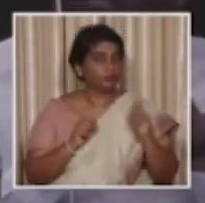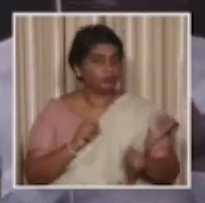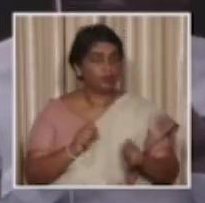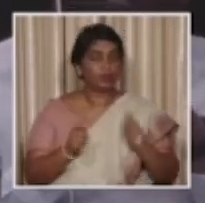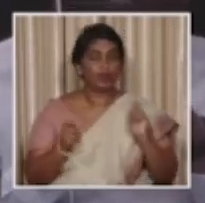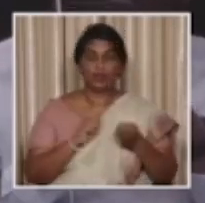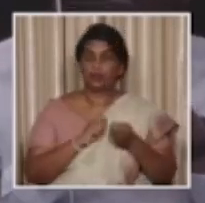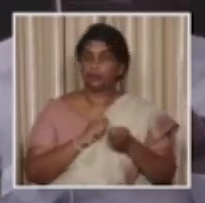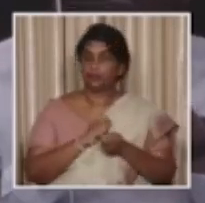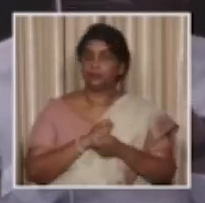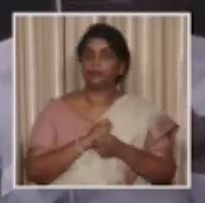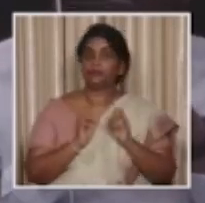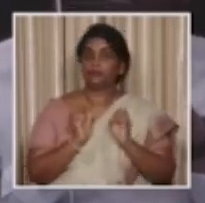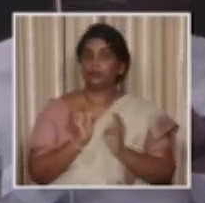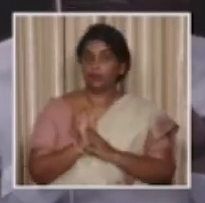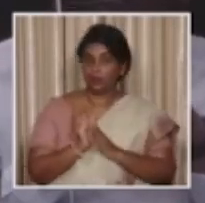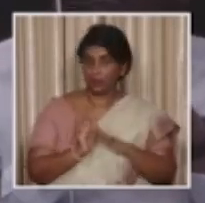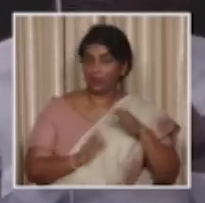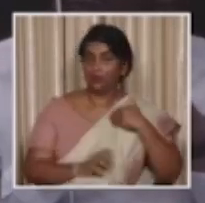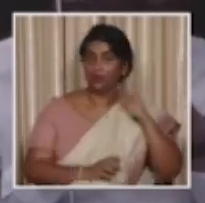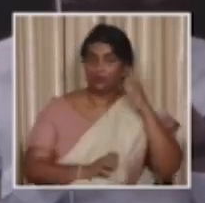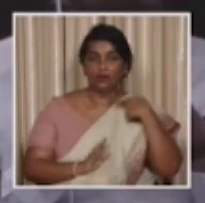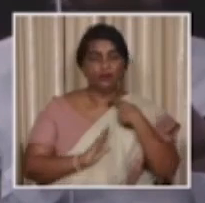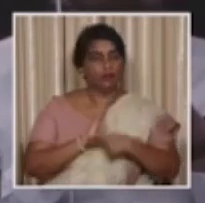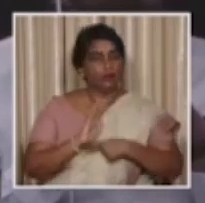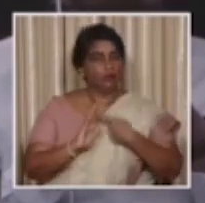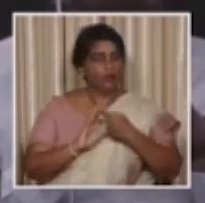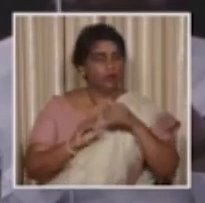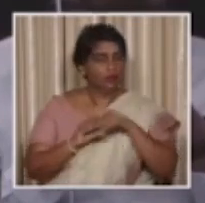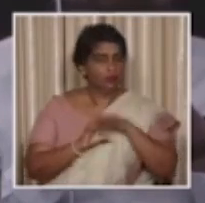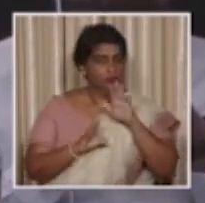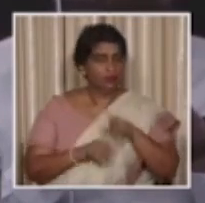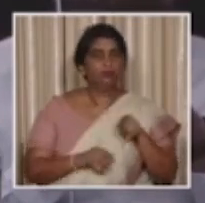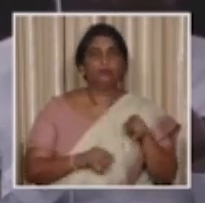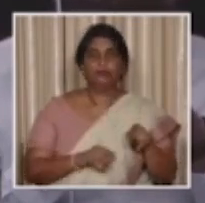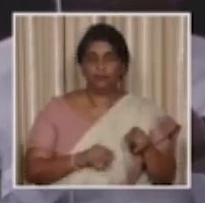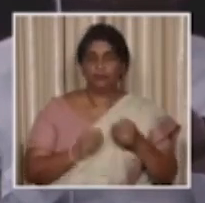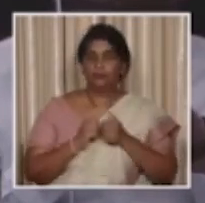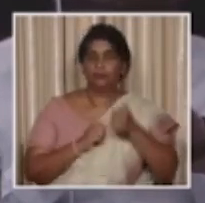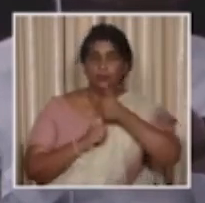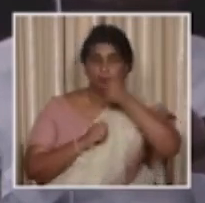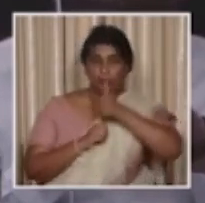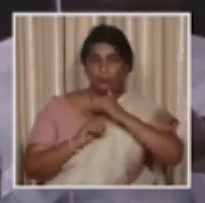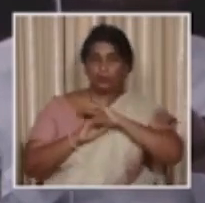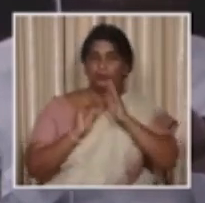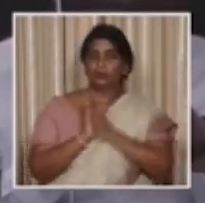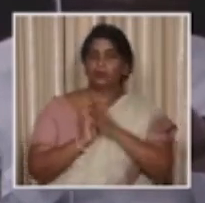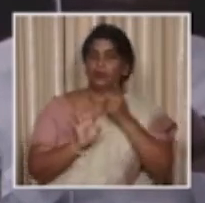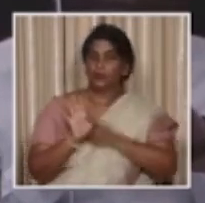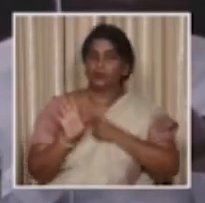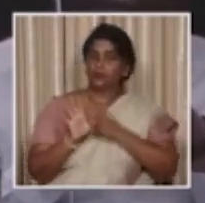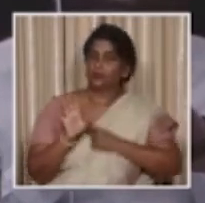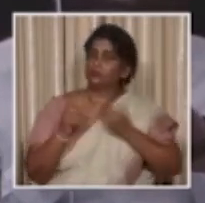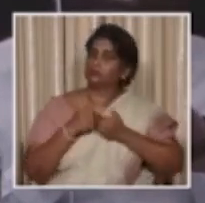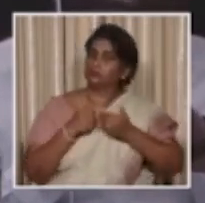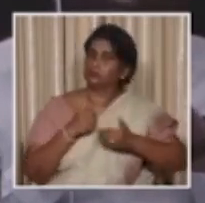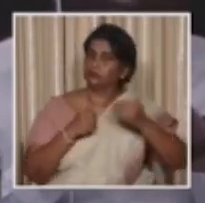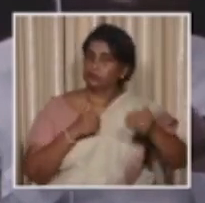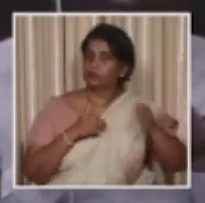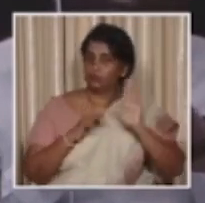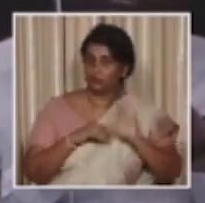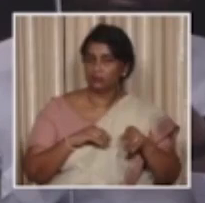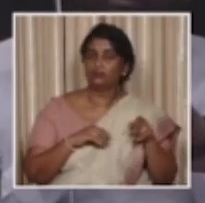ක්‍රිකට් කමිටුවෙන් විශේෂයෙන්ම අපේ රටේ තිබෙන මේ කරන හොරකම් අවුරුදු ගණනාවක් දශක ගණනාවක්